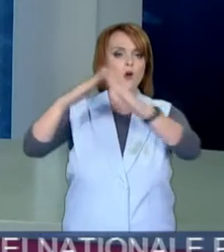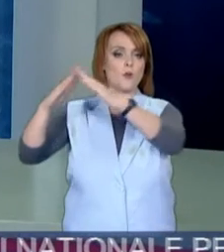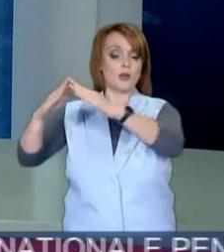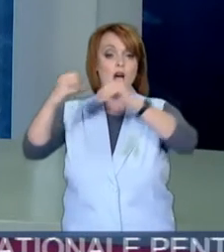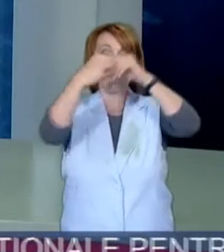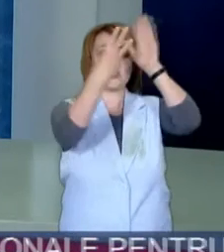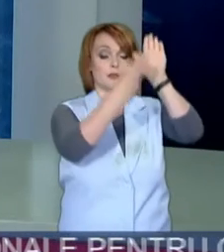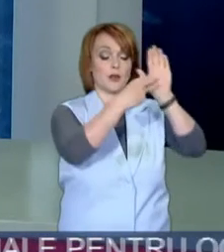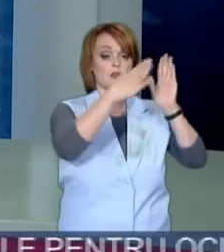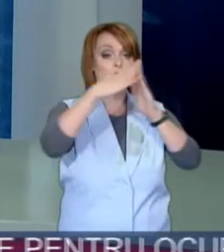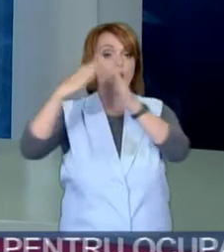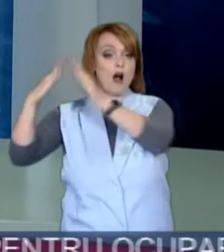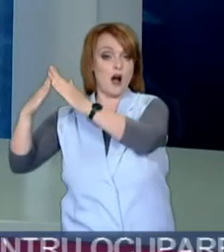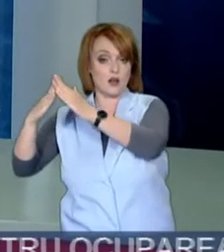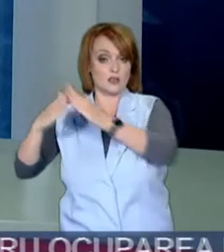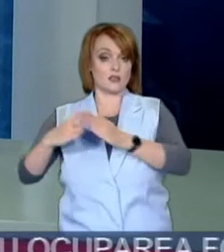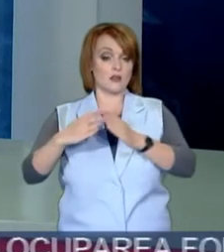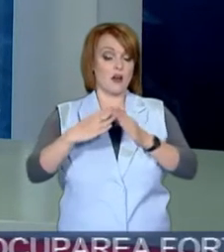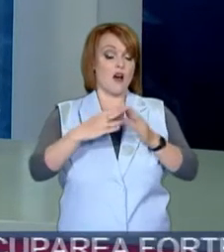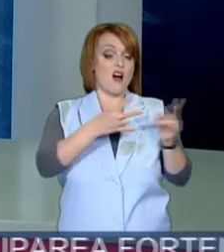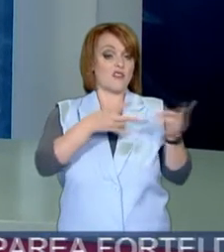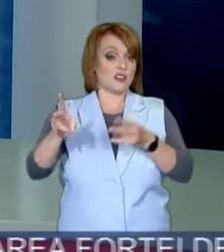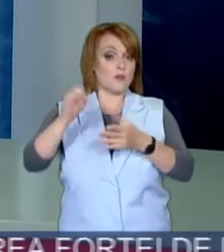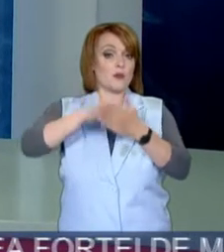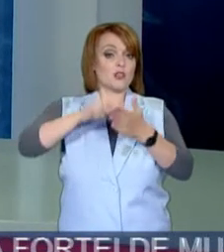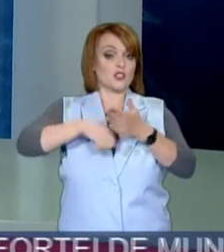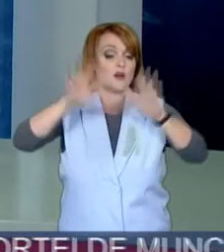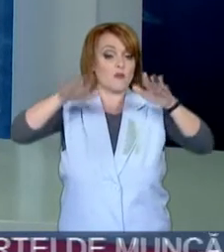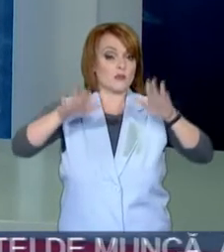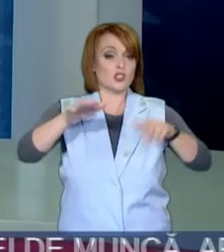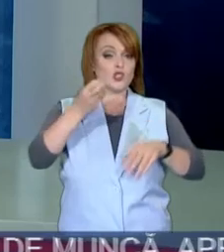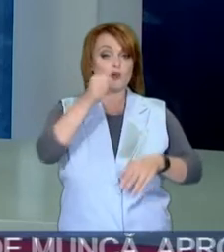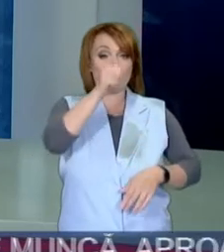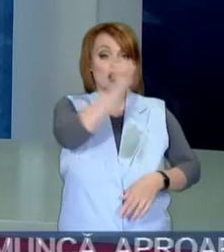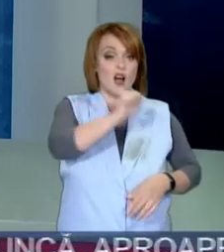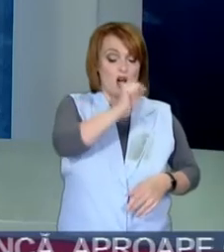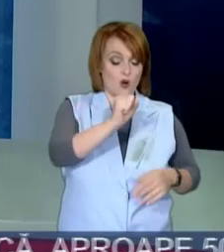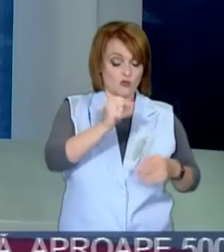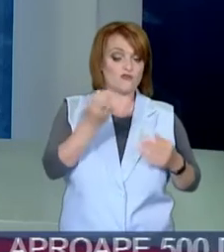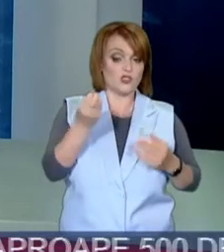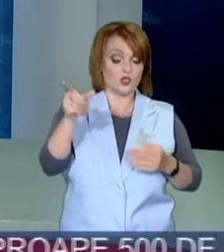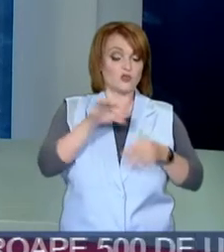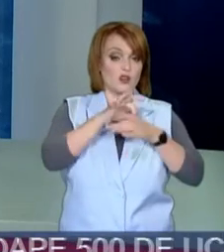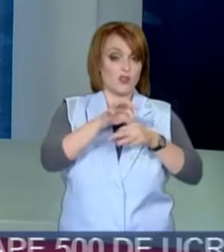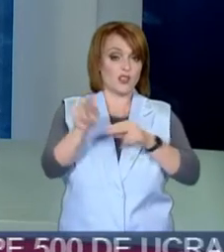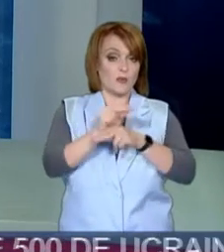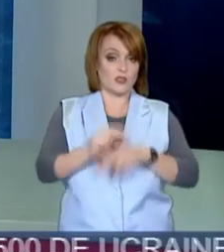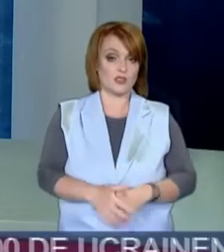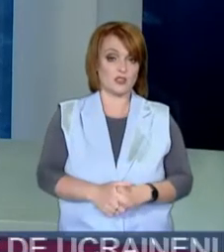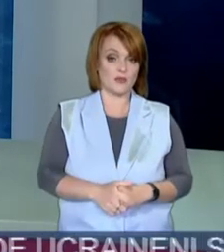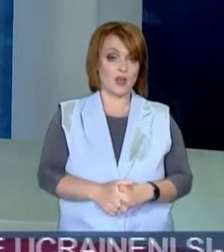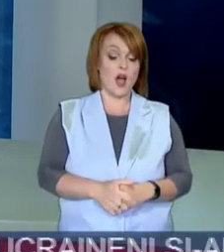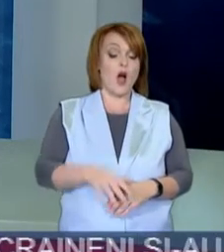Acoperișurile a 18 blocuri de locuit afectate de ploile din luna august sunt în proces de reparație, iar la 3 imobile deja a